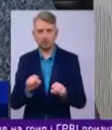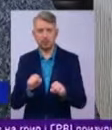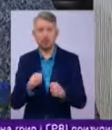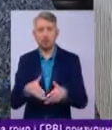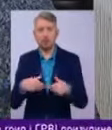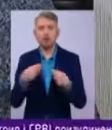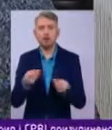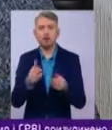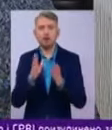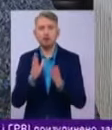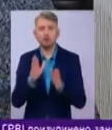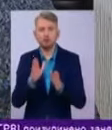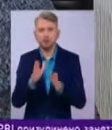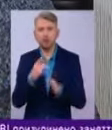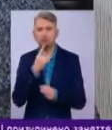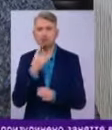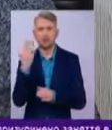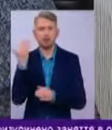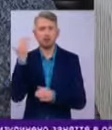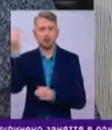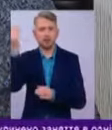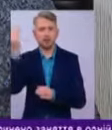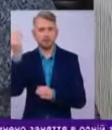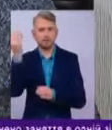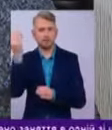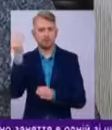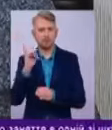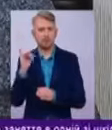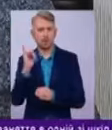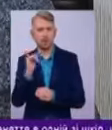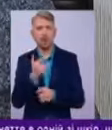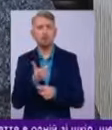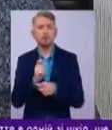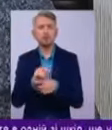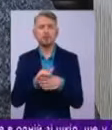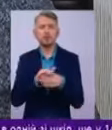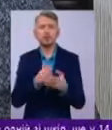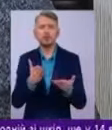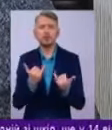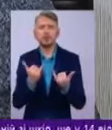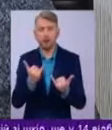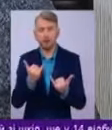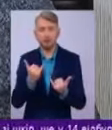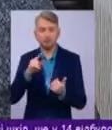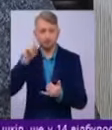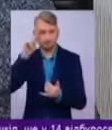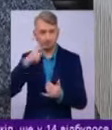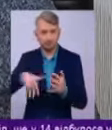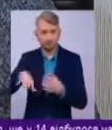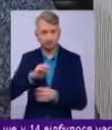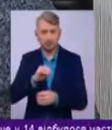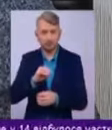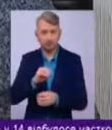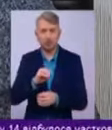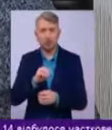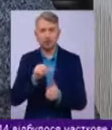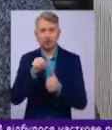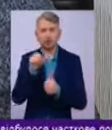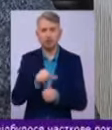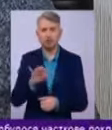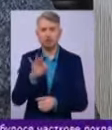Подавалося лише симулякр радянський. Більшість прізвищ, які зараз є на слуху, і, зокрема,